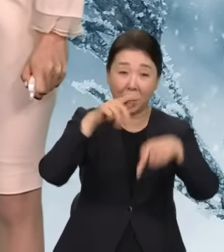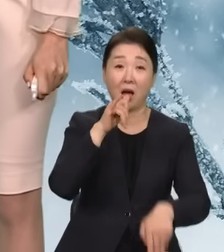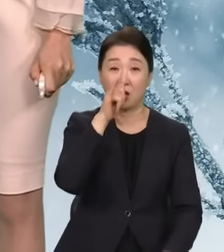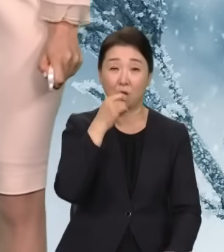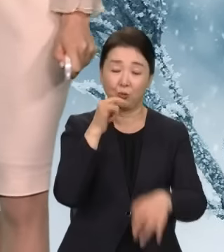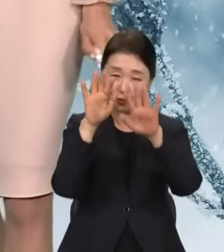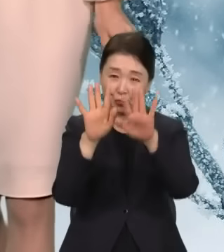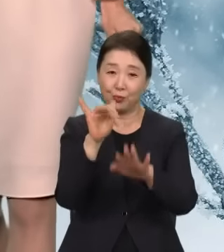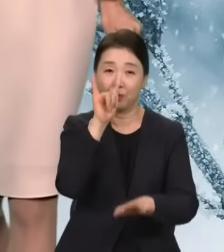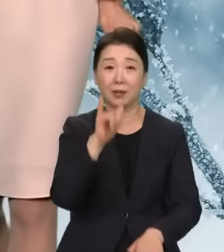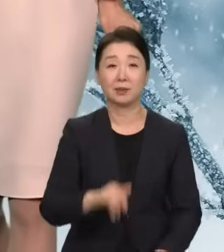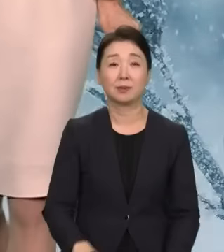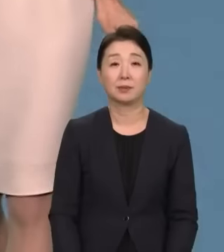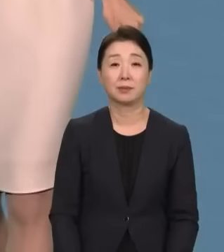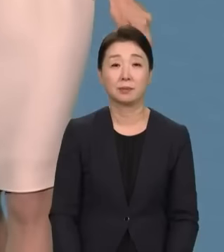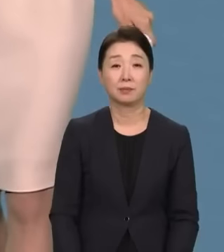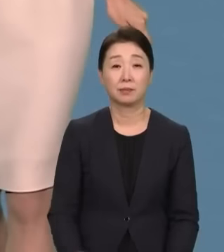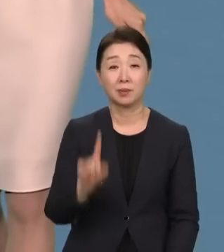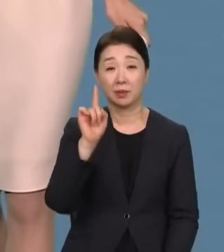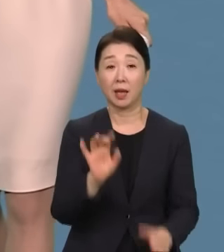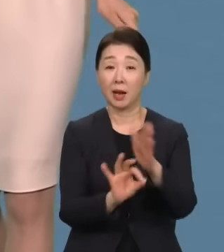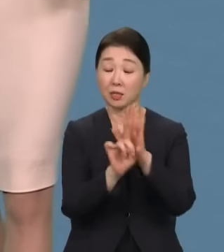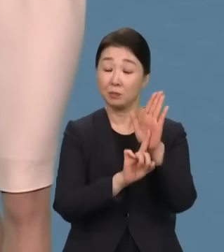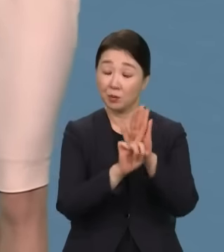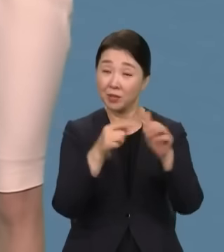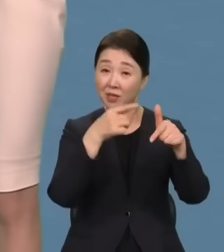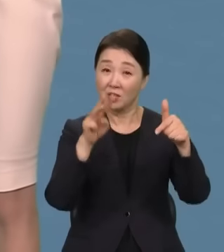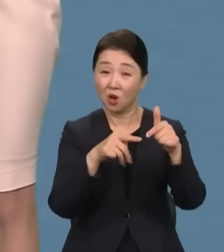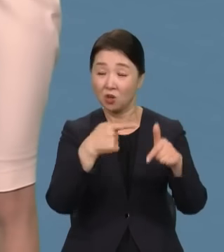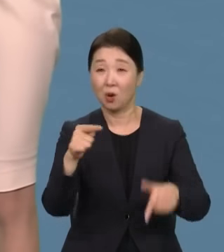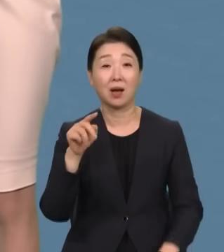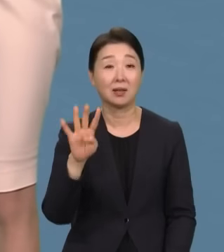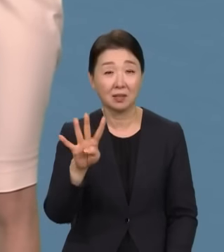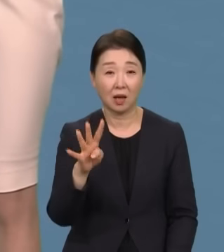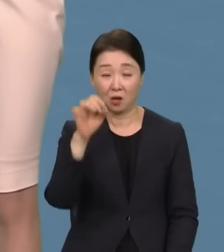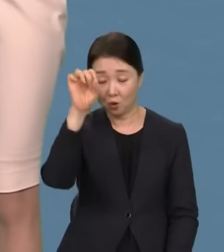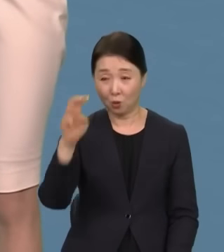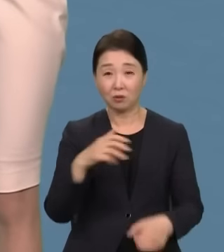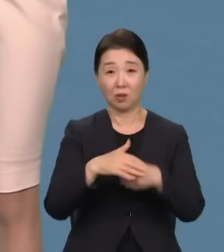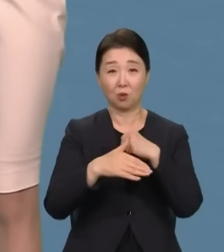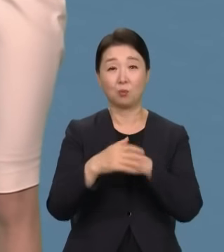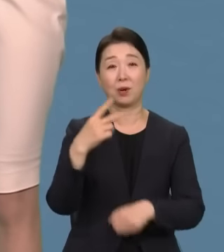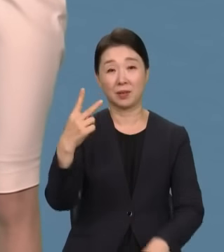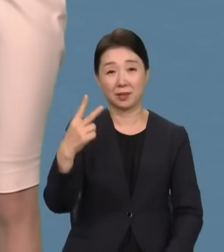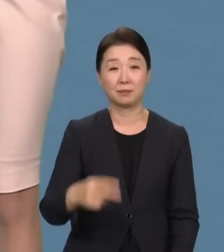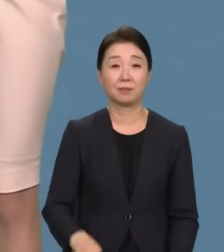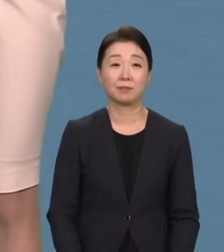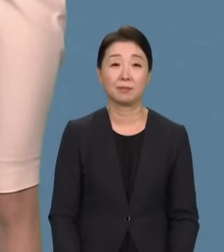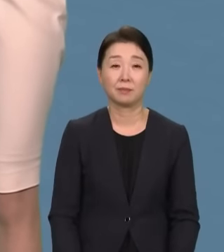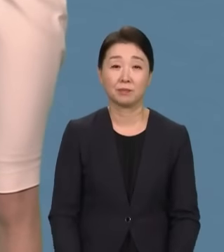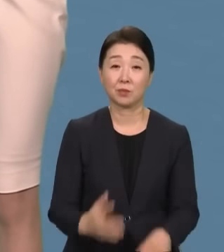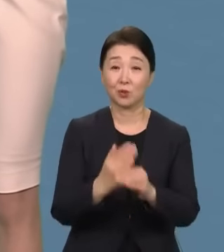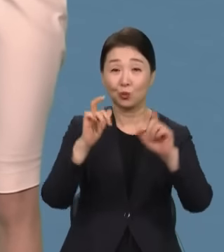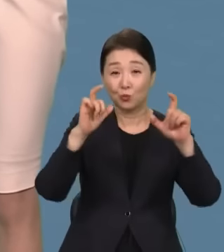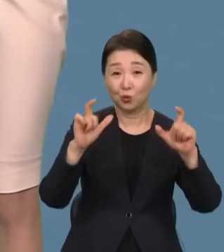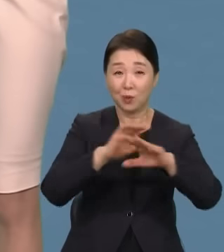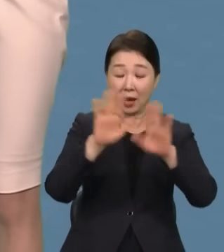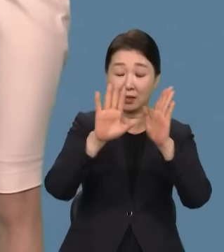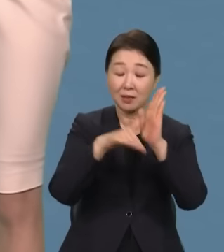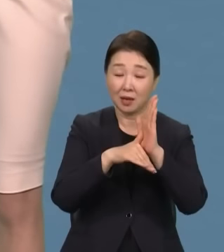눈이 조금 날리겠습니다. 내일 아침 기온은 인천 영하 4도, 광주와 대구가 2도로 시작하겠고요.